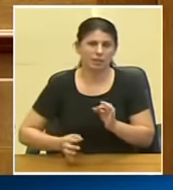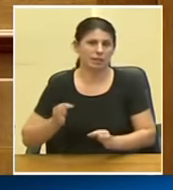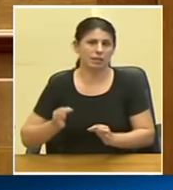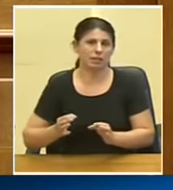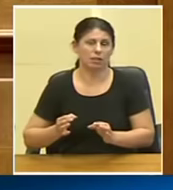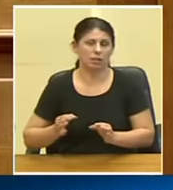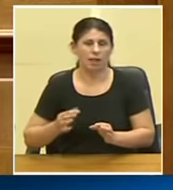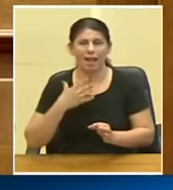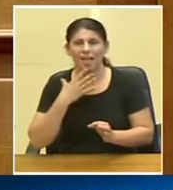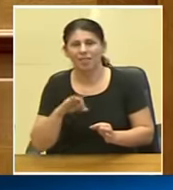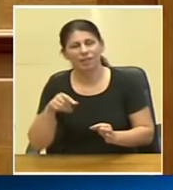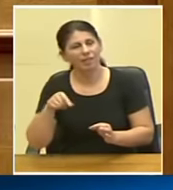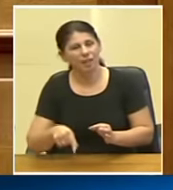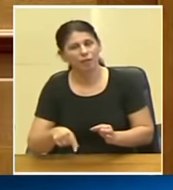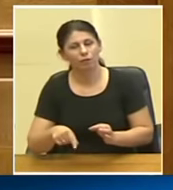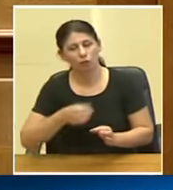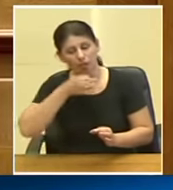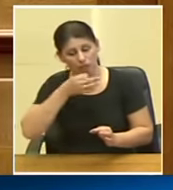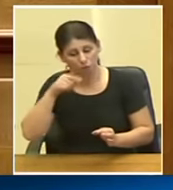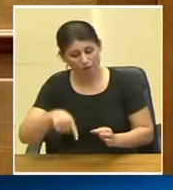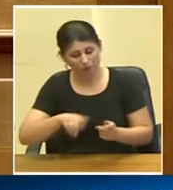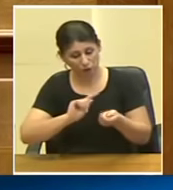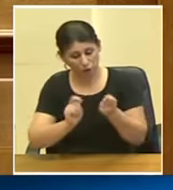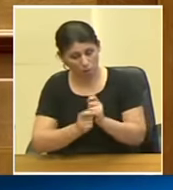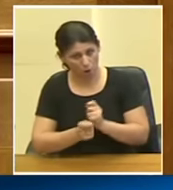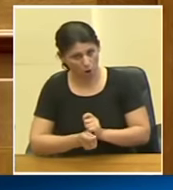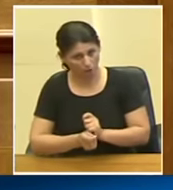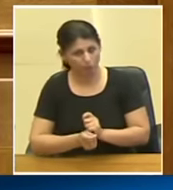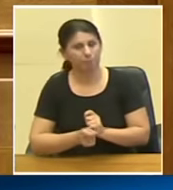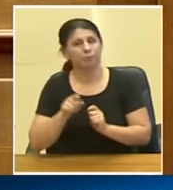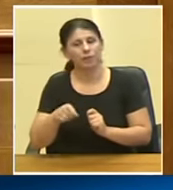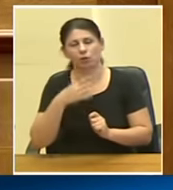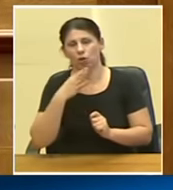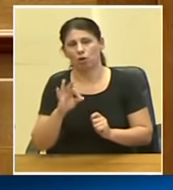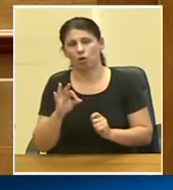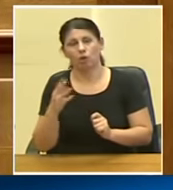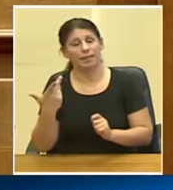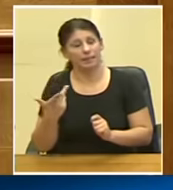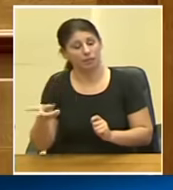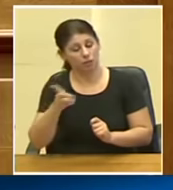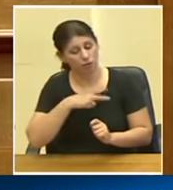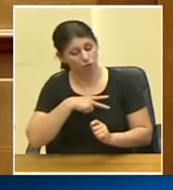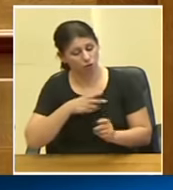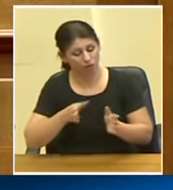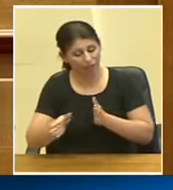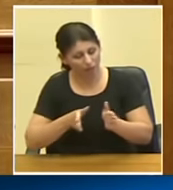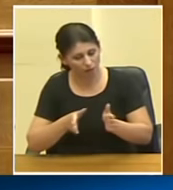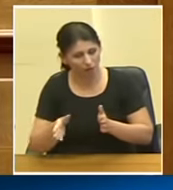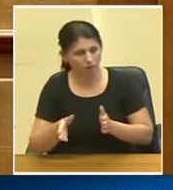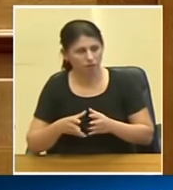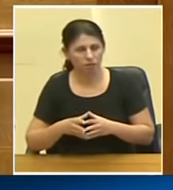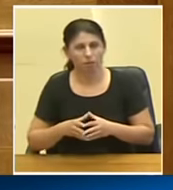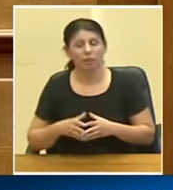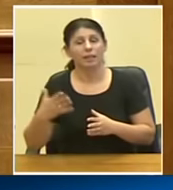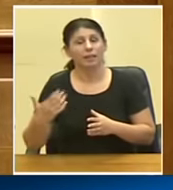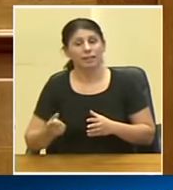Και άρα, γι' αυτό εισηγούμε αυτή την τροπολογία, γι' αυτό το λόγο. Γιατί είναι στη σωστή κατεύθυνση, είναι